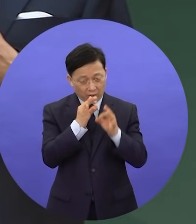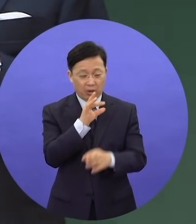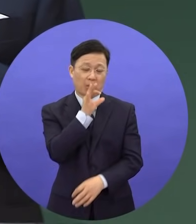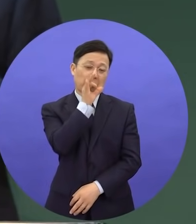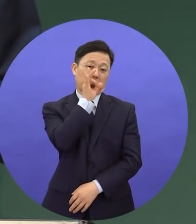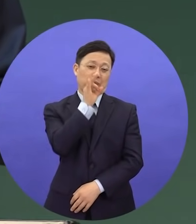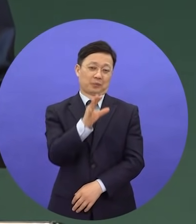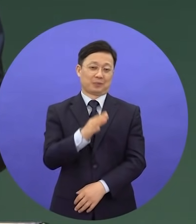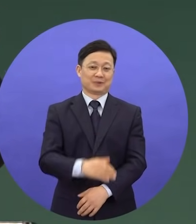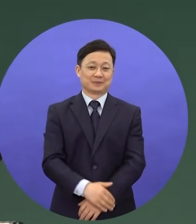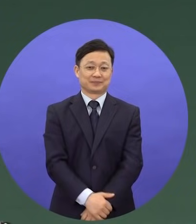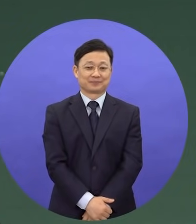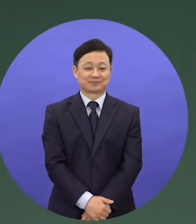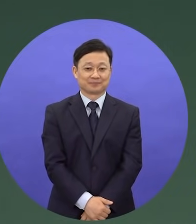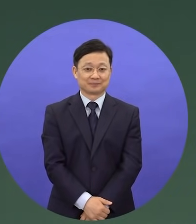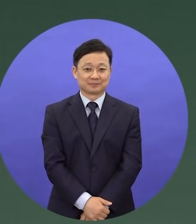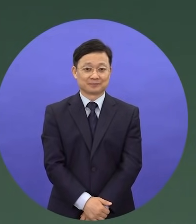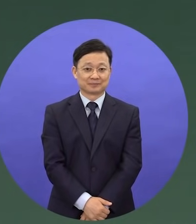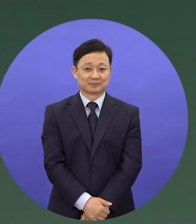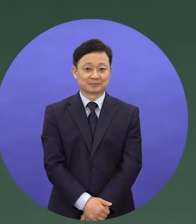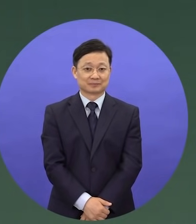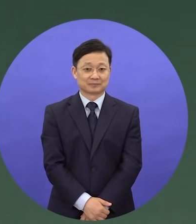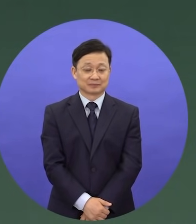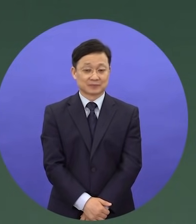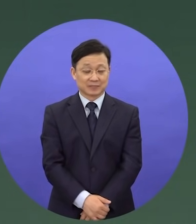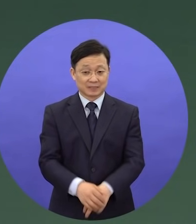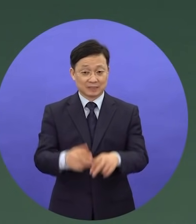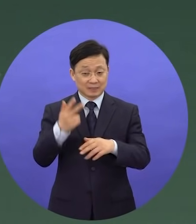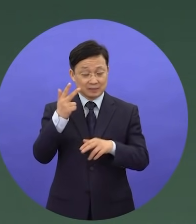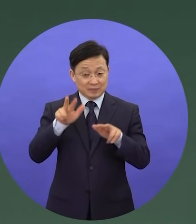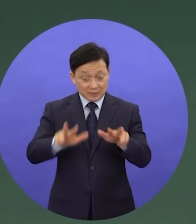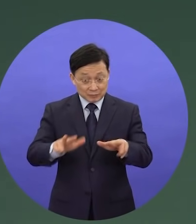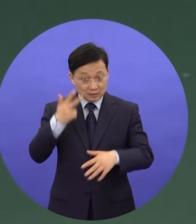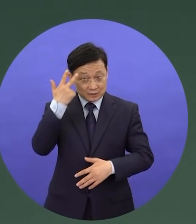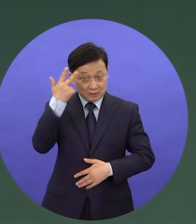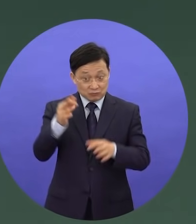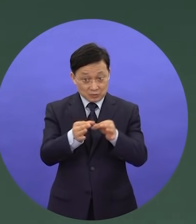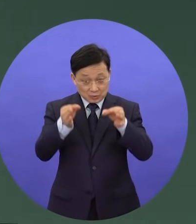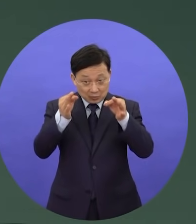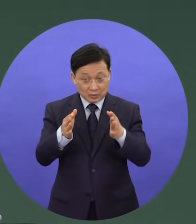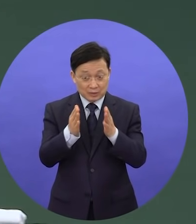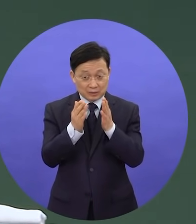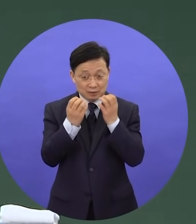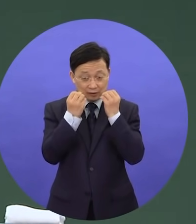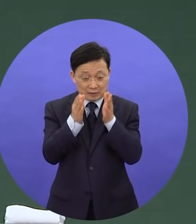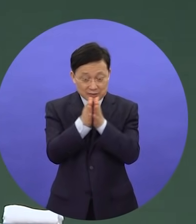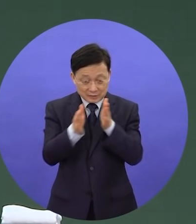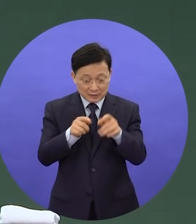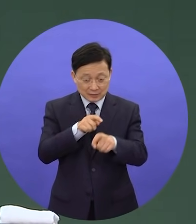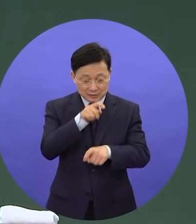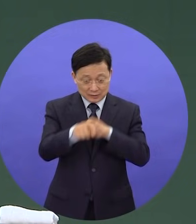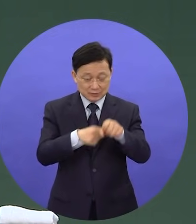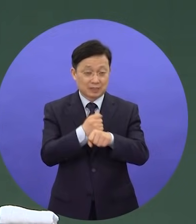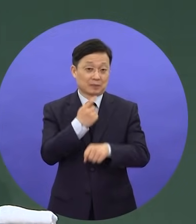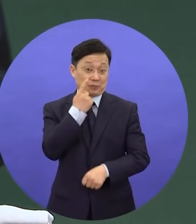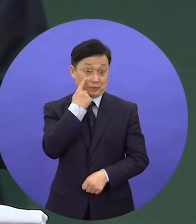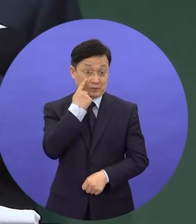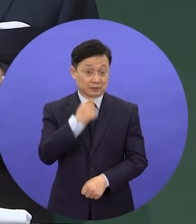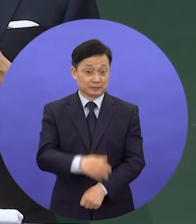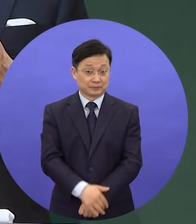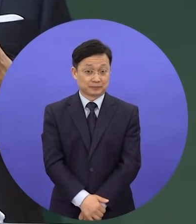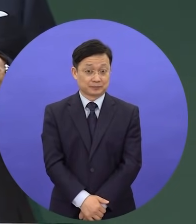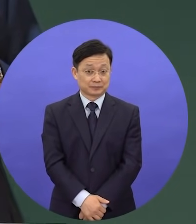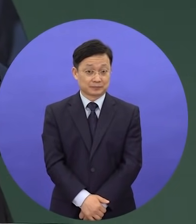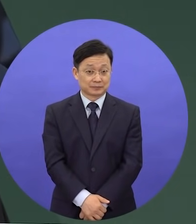that. They actually feel that. 이번 주간부터 한번 시작해 보시기 바랍니다. So starting this week, try this. 이 세 종류의 사람들은 꼭